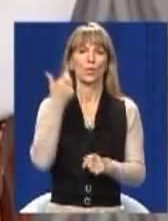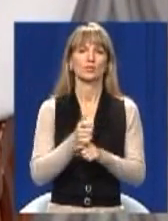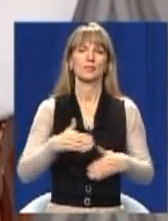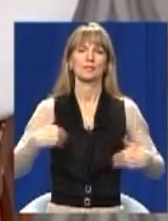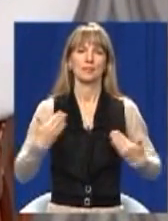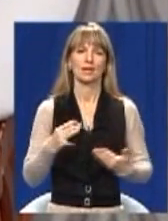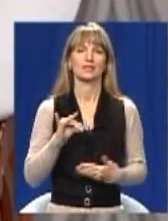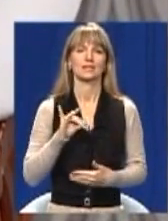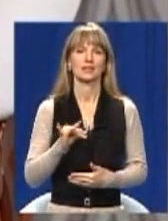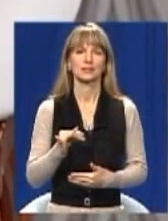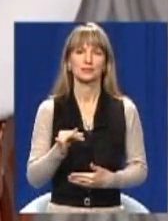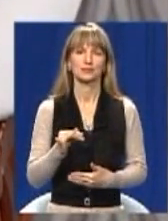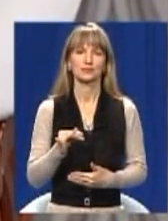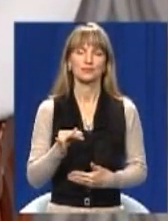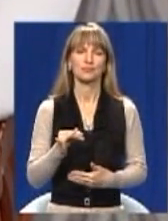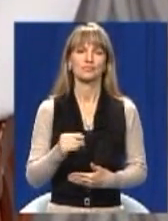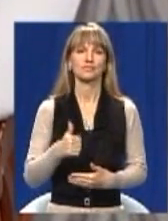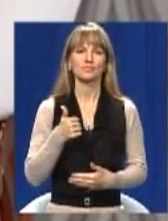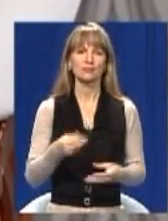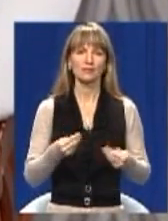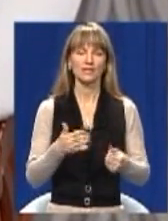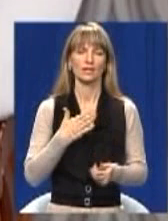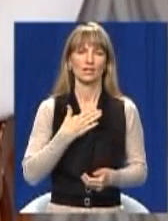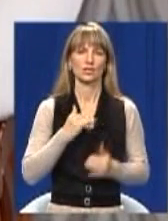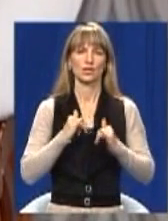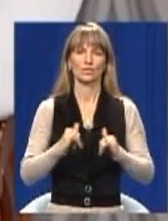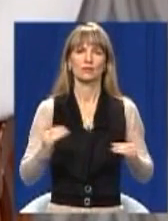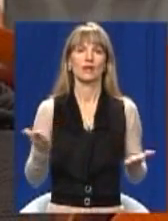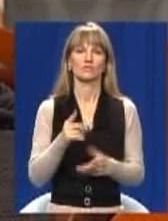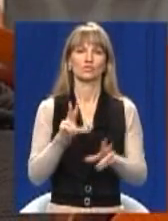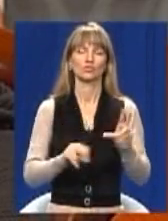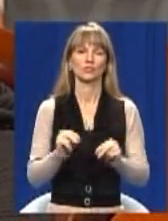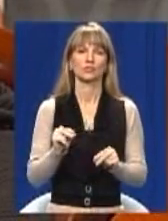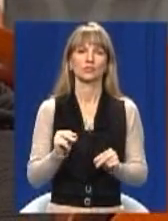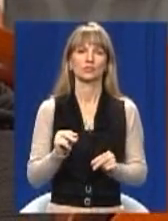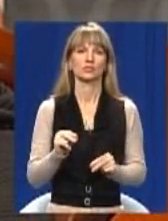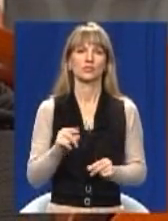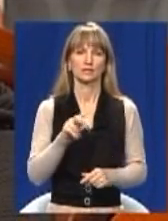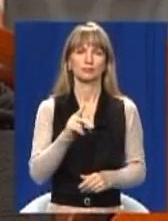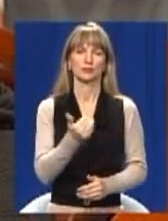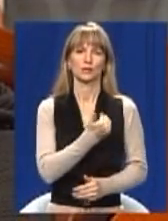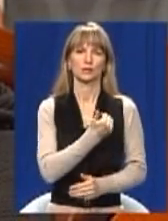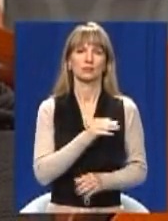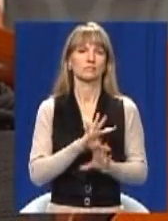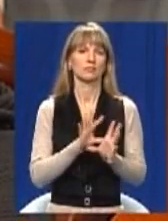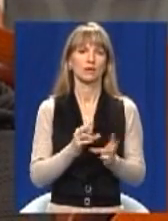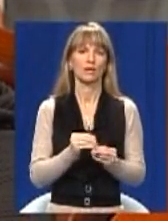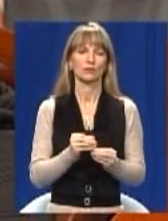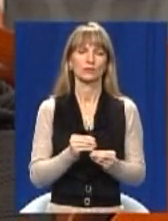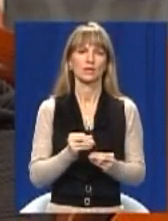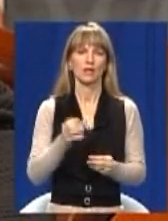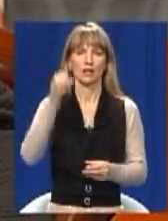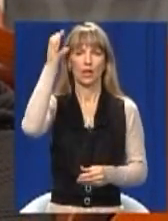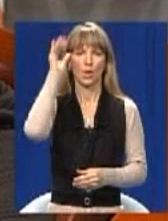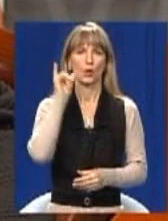корисними та дуже це позитивно впливає на наш розвиток. Як ти вважаєш, а ти б хотіла взагалі в сфері науки